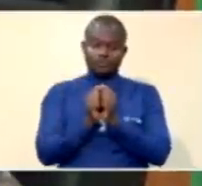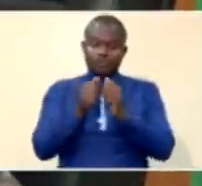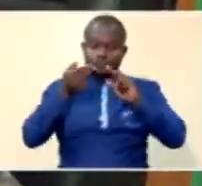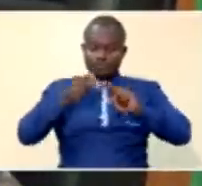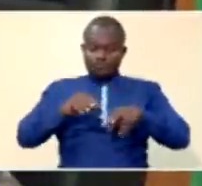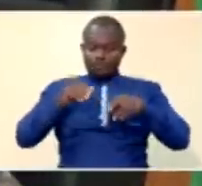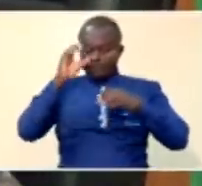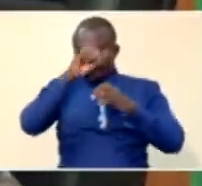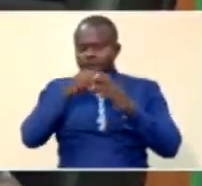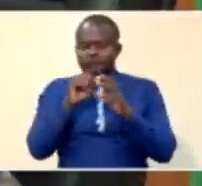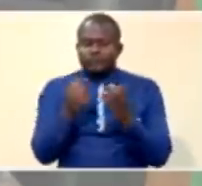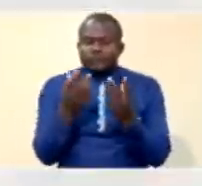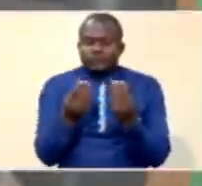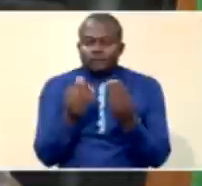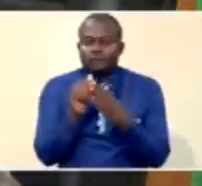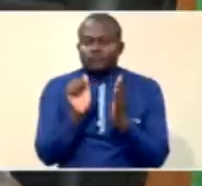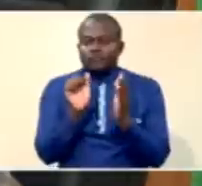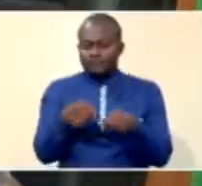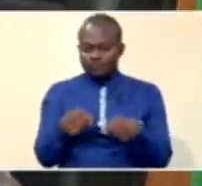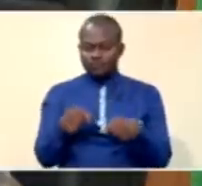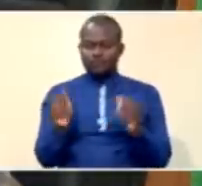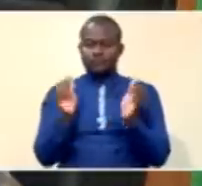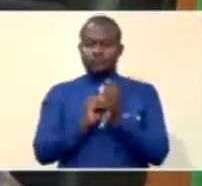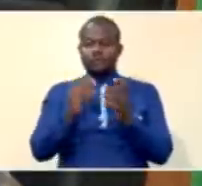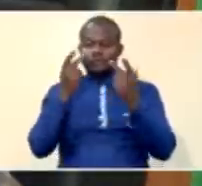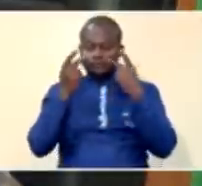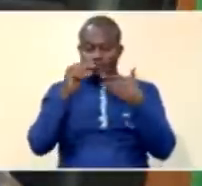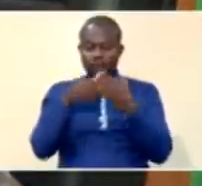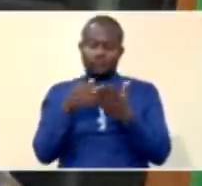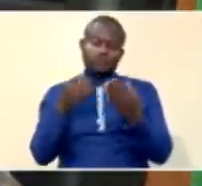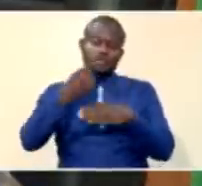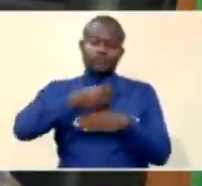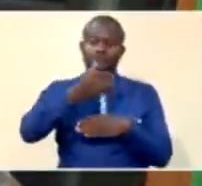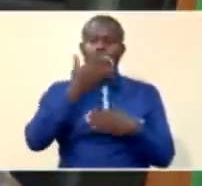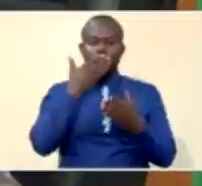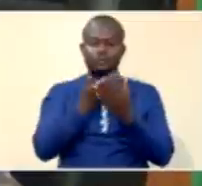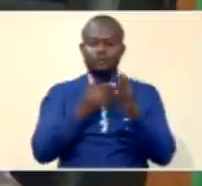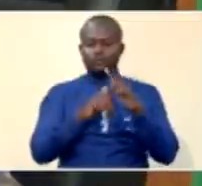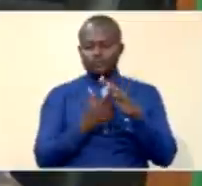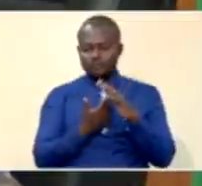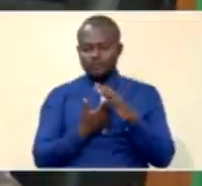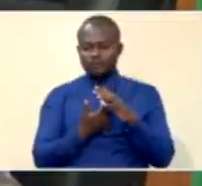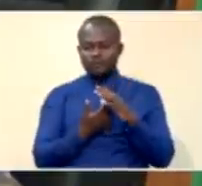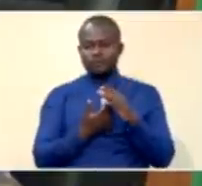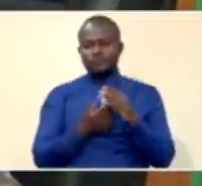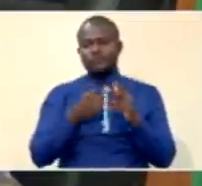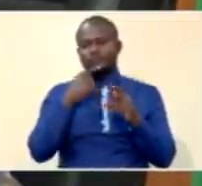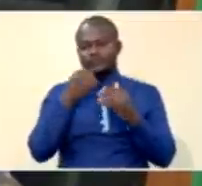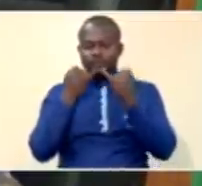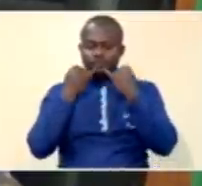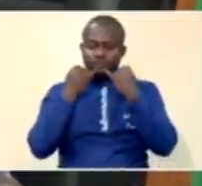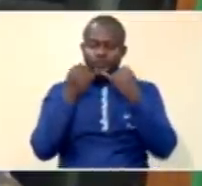habayemo gushaka icyoroshye cyahita kandi ugasanga at the end of the day it's a good beginning kuri informal traders